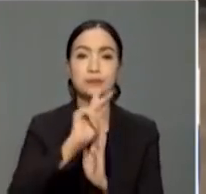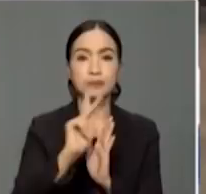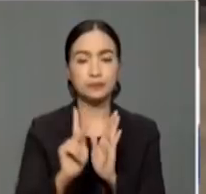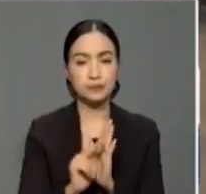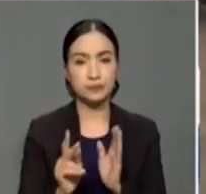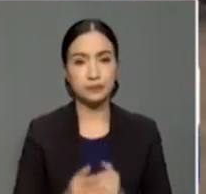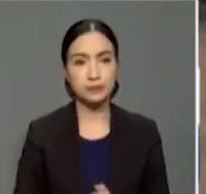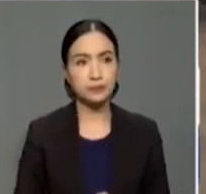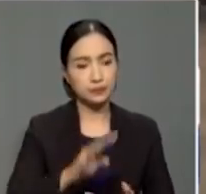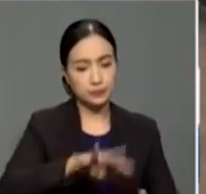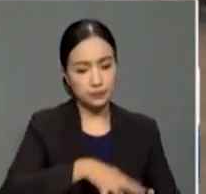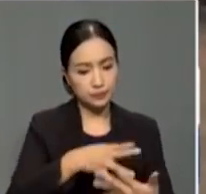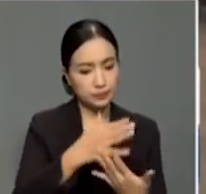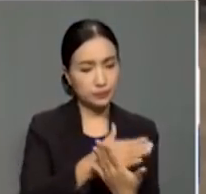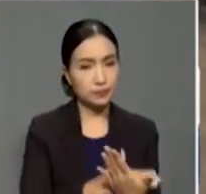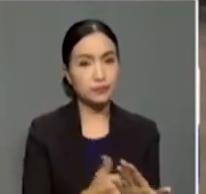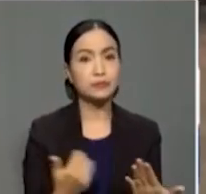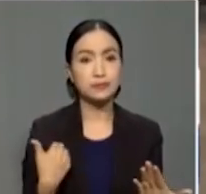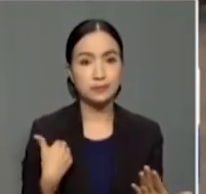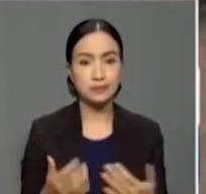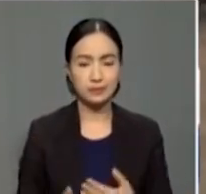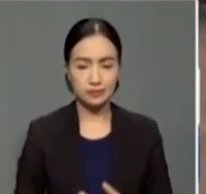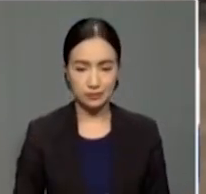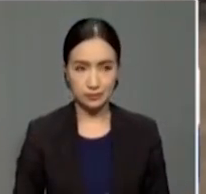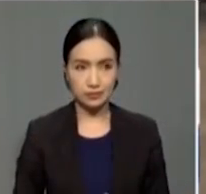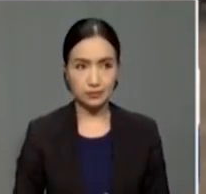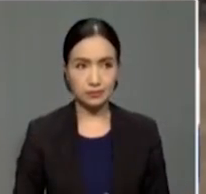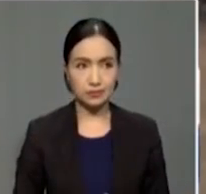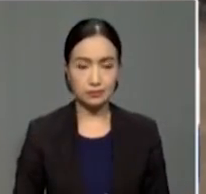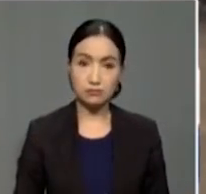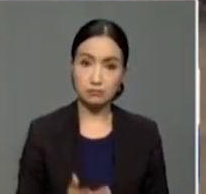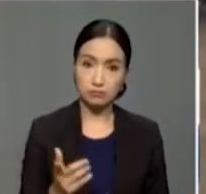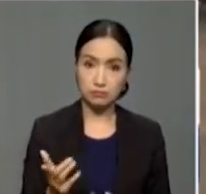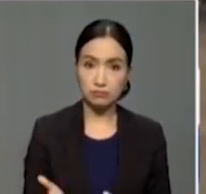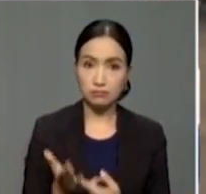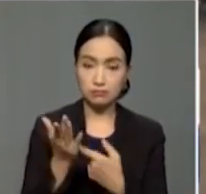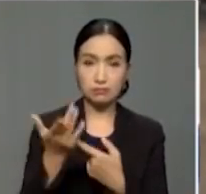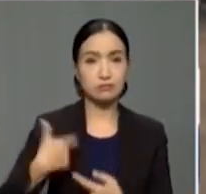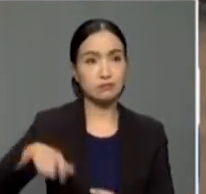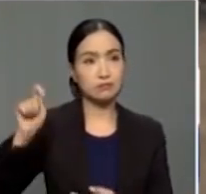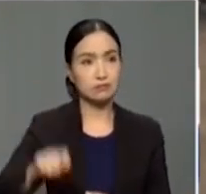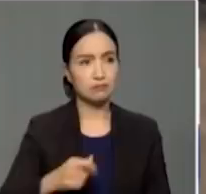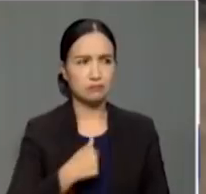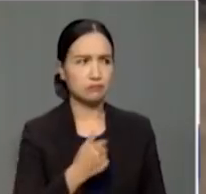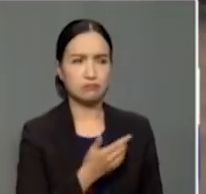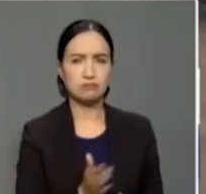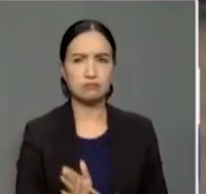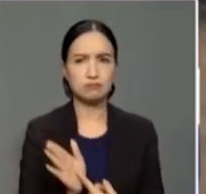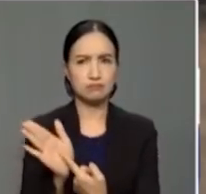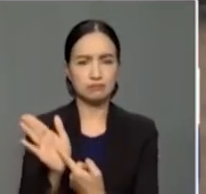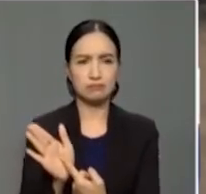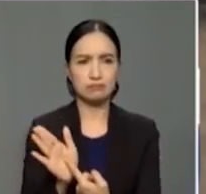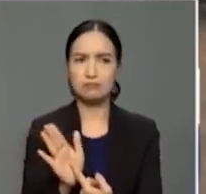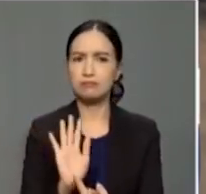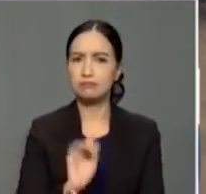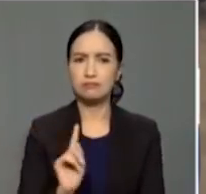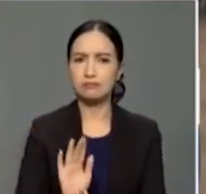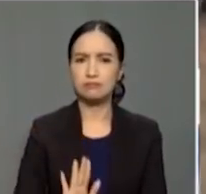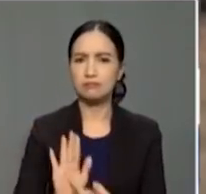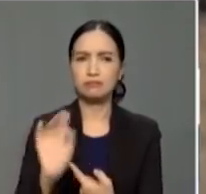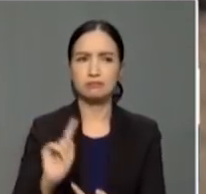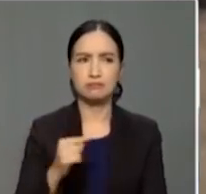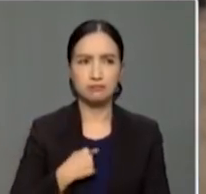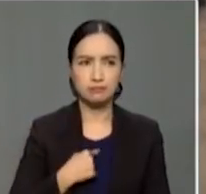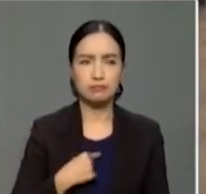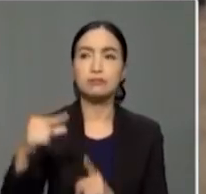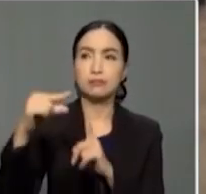วก็แผนที่เรามี ตอนนี้ท่านได้เสนอกับศาลแล้วศาลพอใจ เราไม่ได้เสนอกับศาลนะเราไปรับ